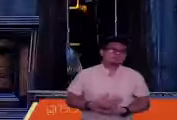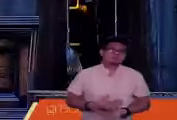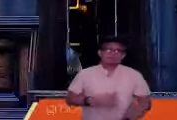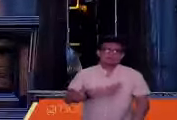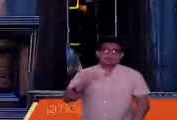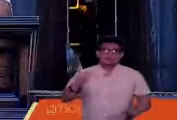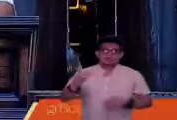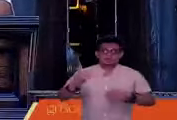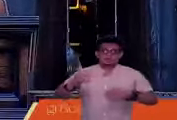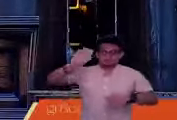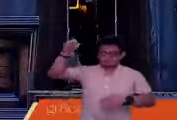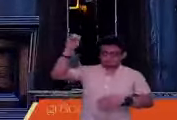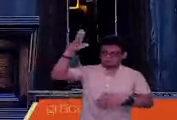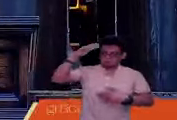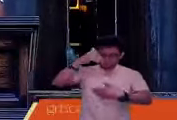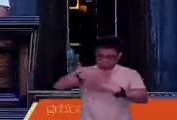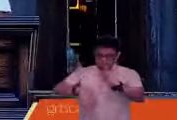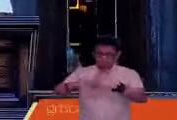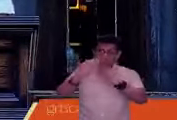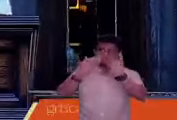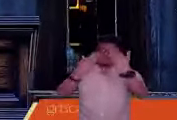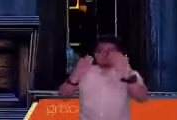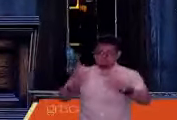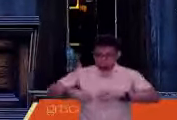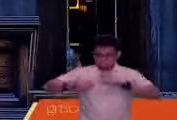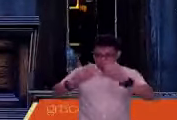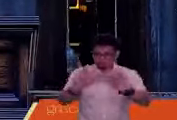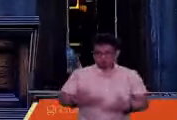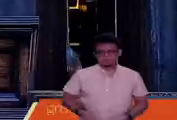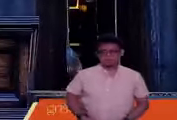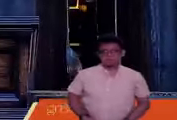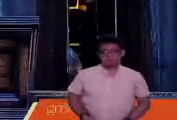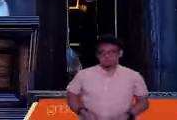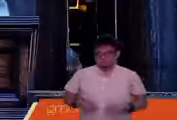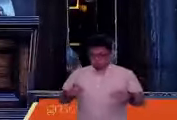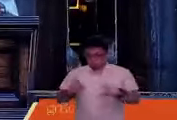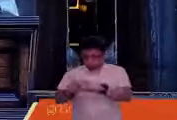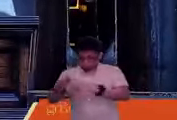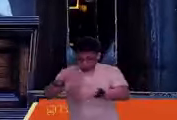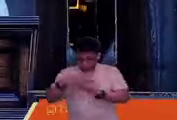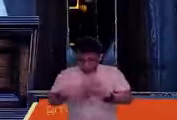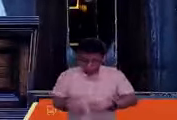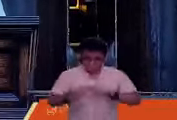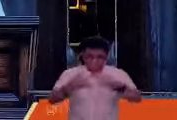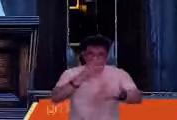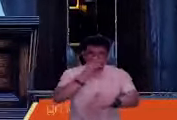grace and thanksgiving. Mga kaigsunan, bisan gani kining paghatag is a ministry.